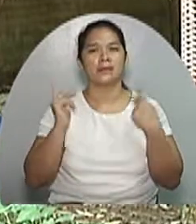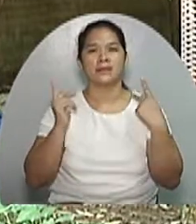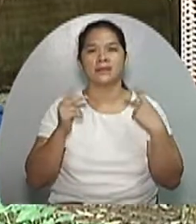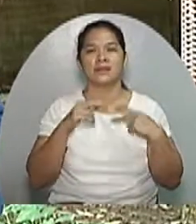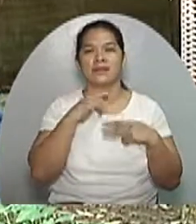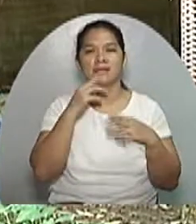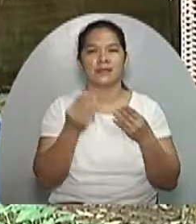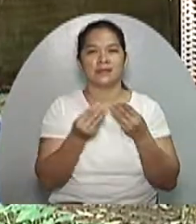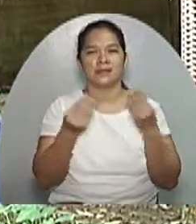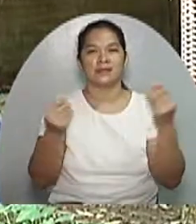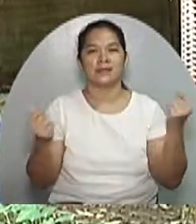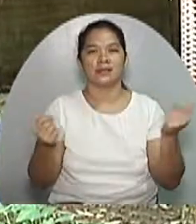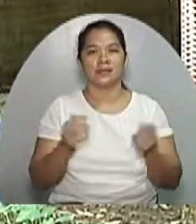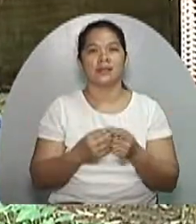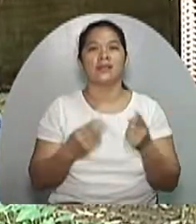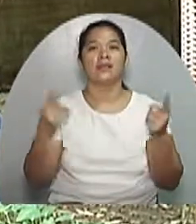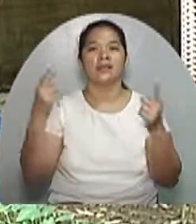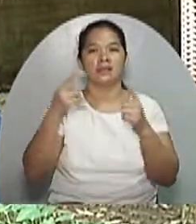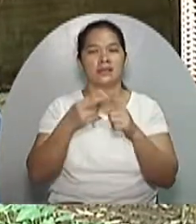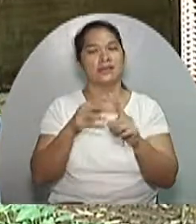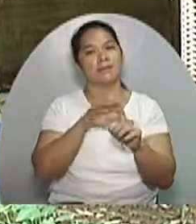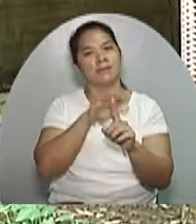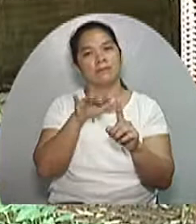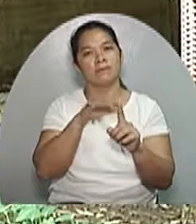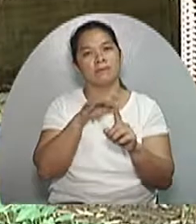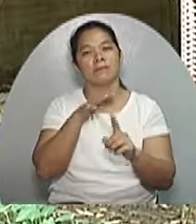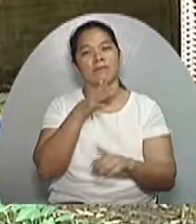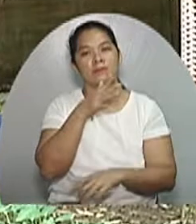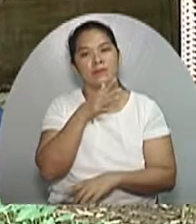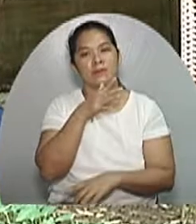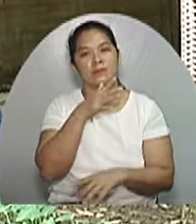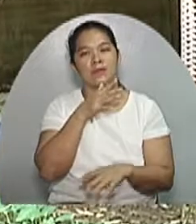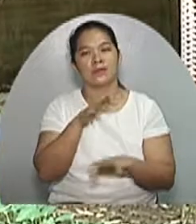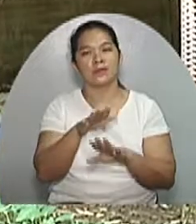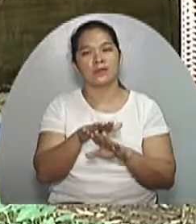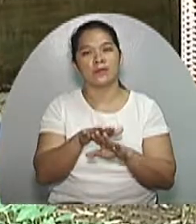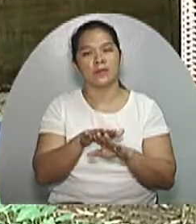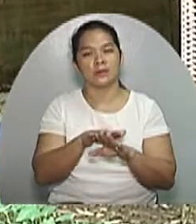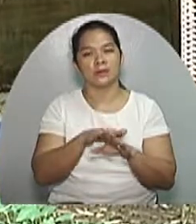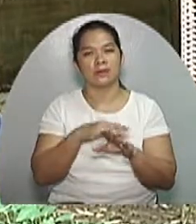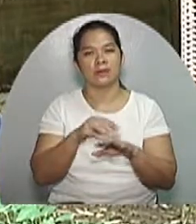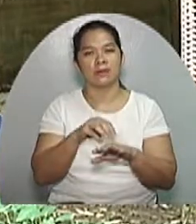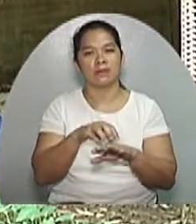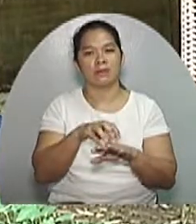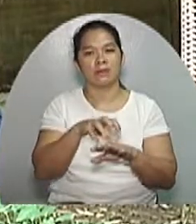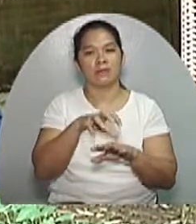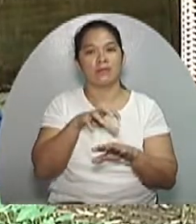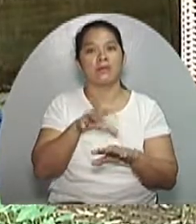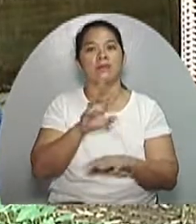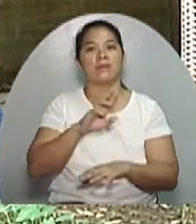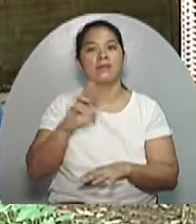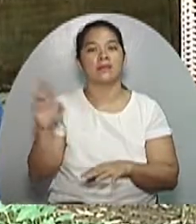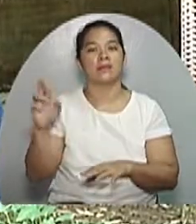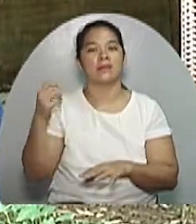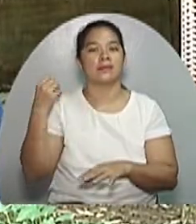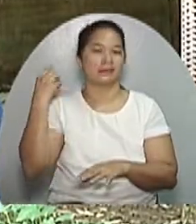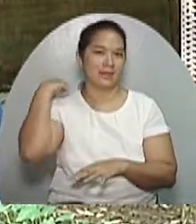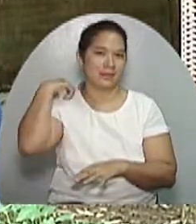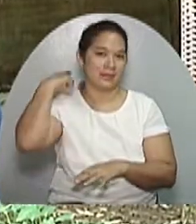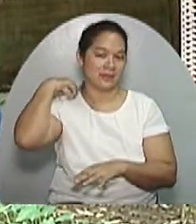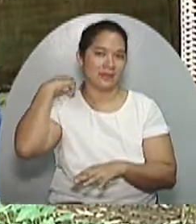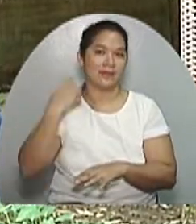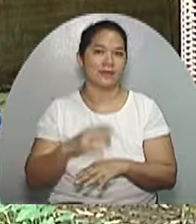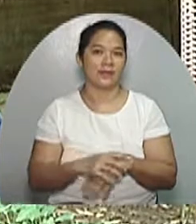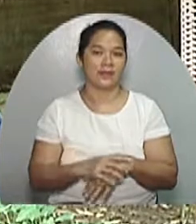ito. Pero ang sakit hindi naman nawawala. Hanggang sa napansin na ng kanyang nanay ang unti-unting pag-umbok